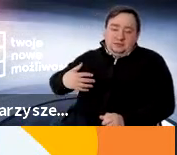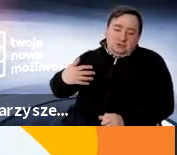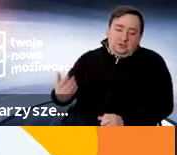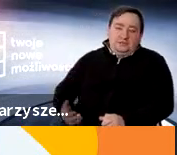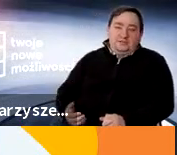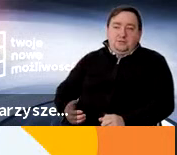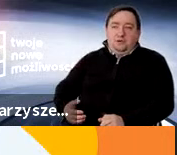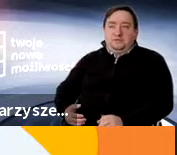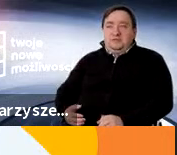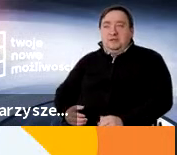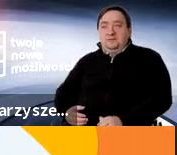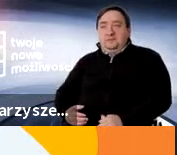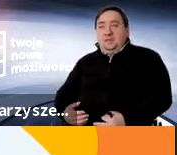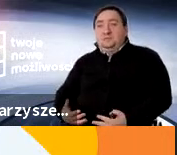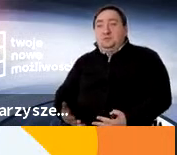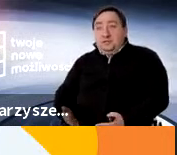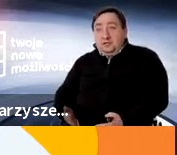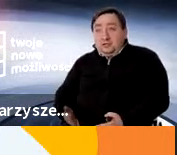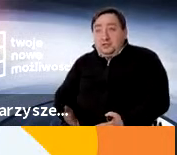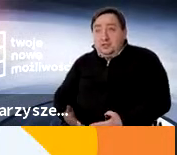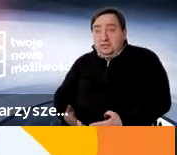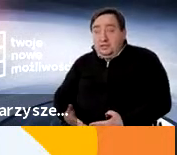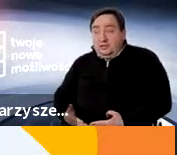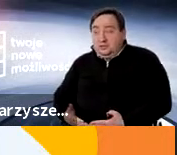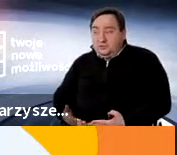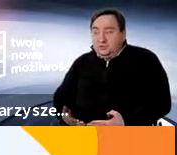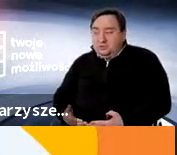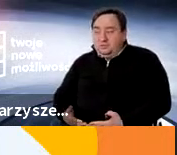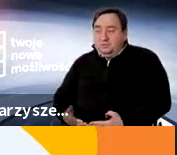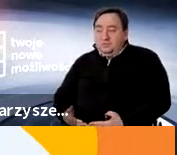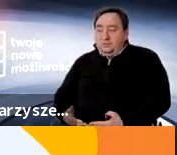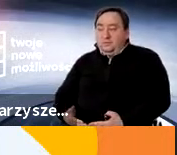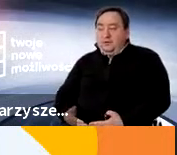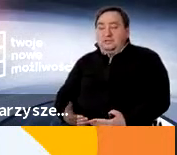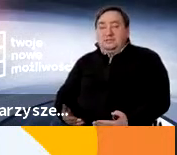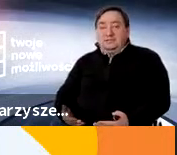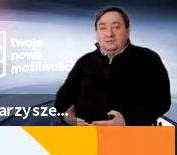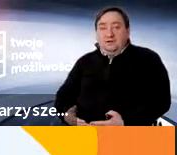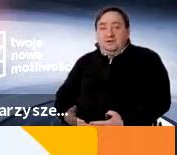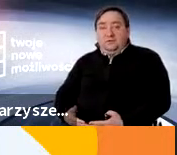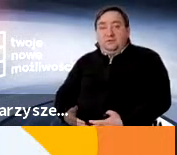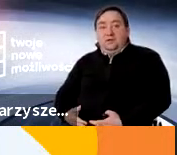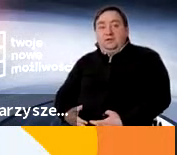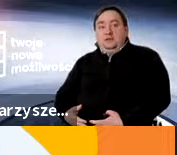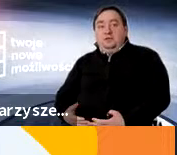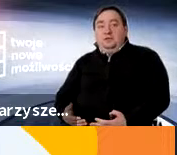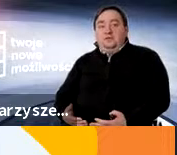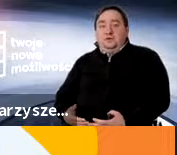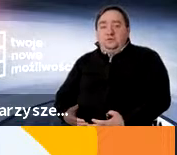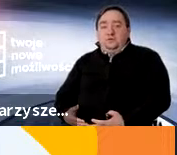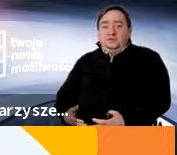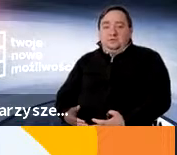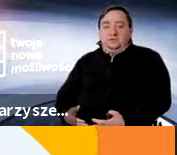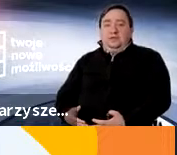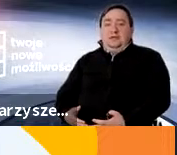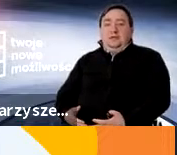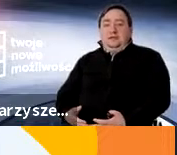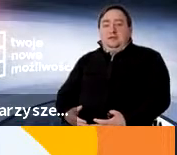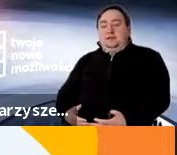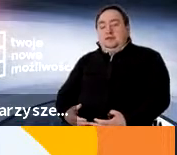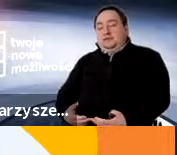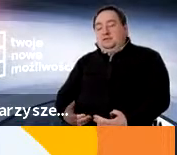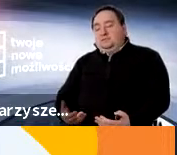Jest osoba asystująca, spotyka się z osobą asystowaną, no i wykonuje